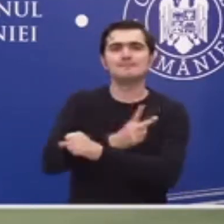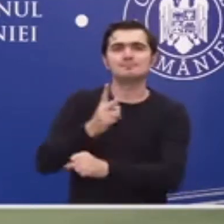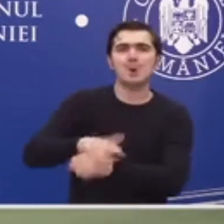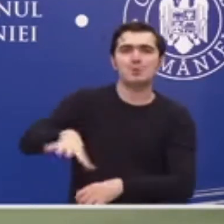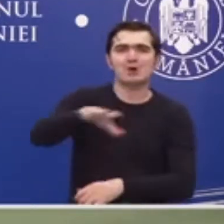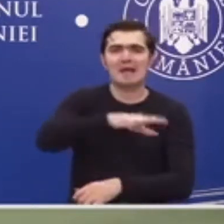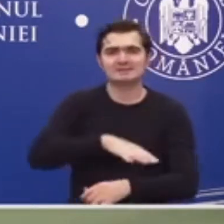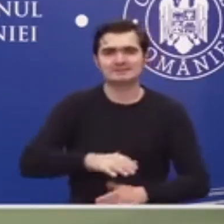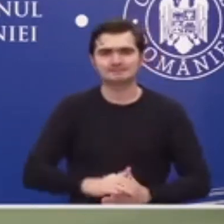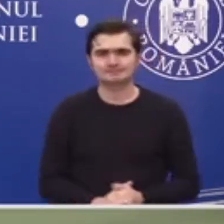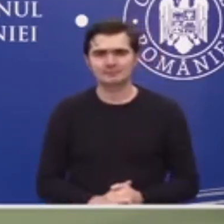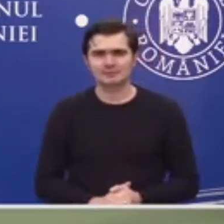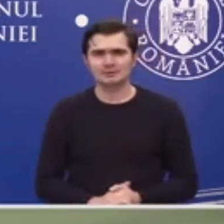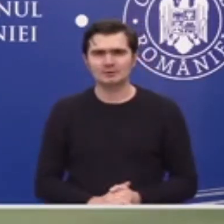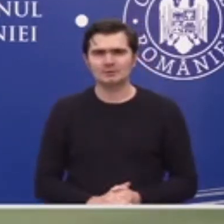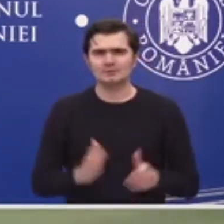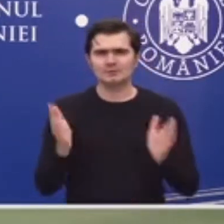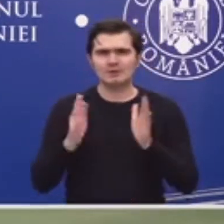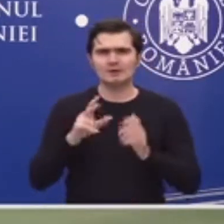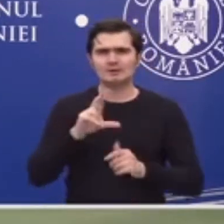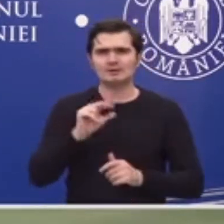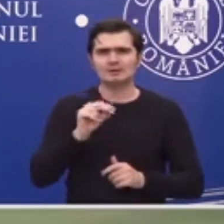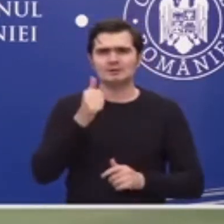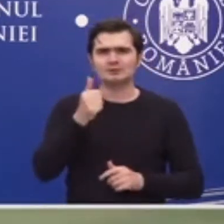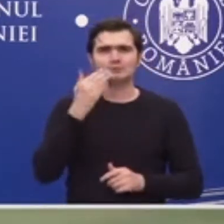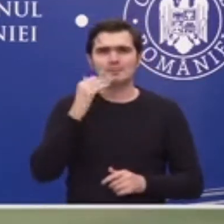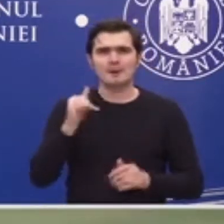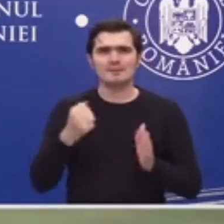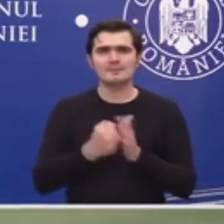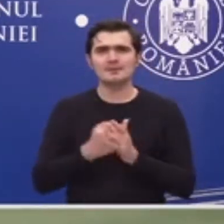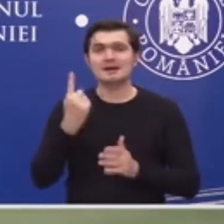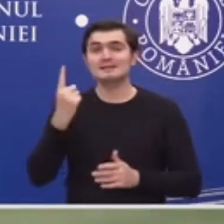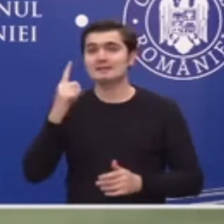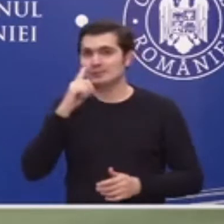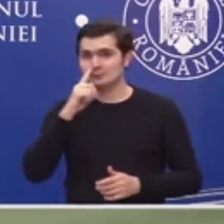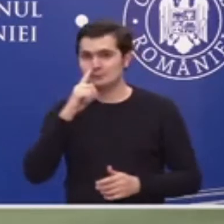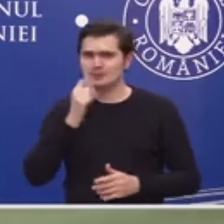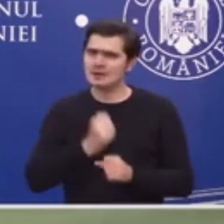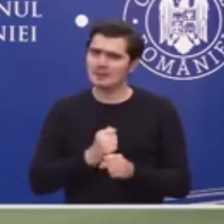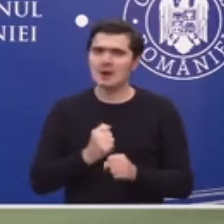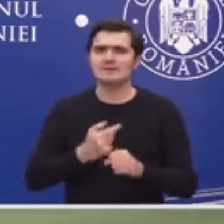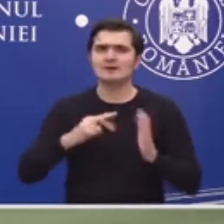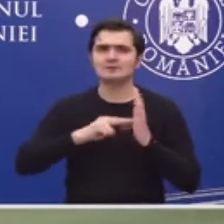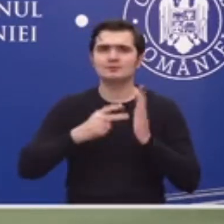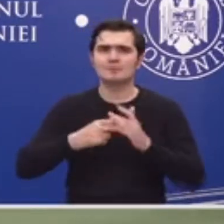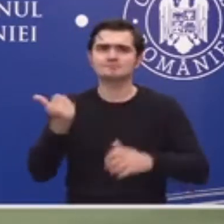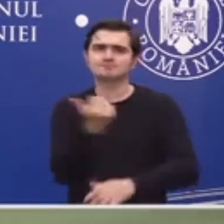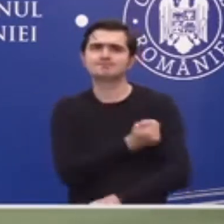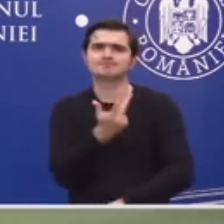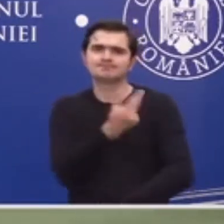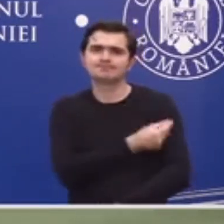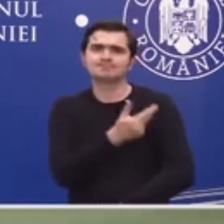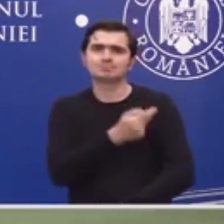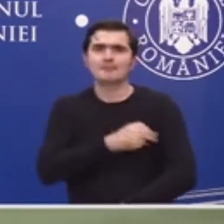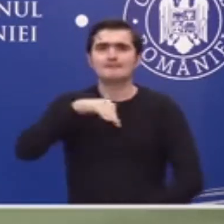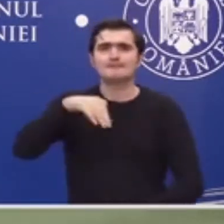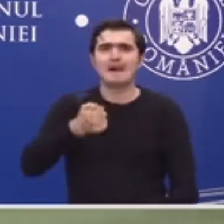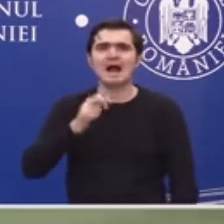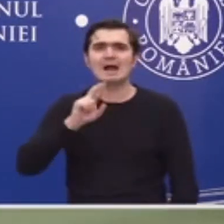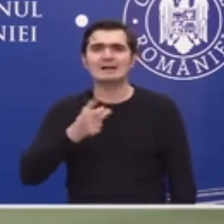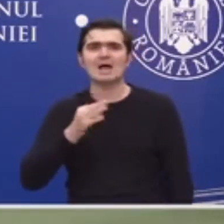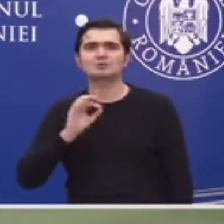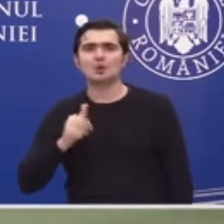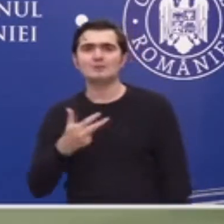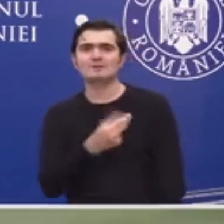De asemenea, în perioada 31 mai 1 iunie va fi un maraton de vaccinare dedicat